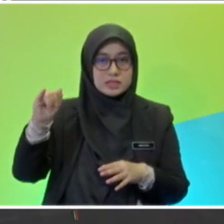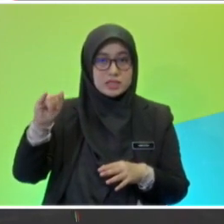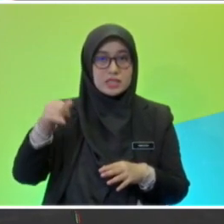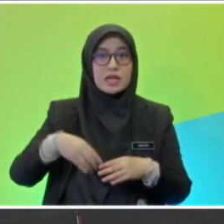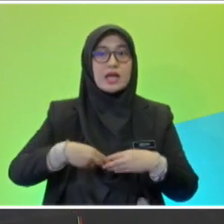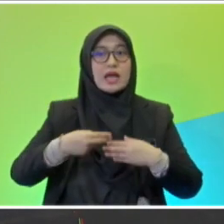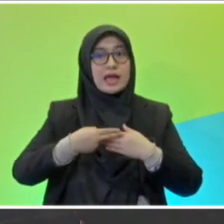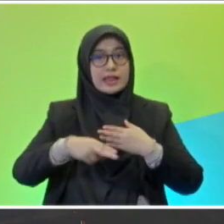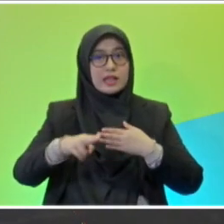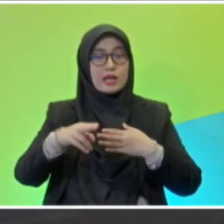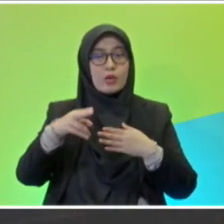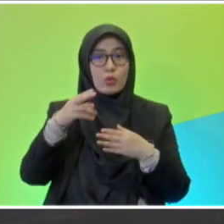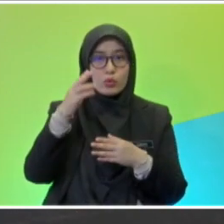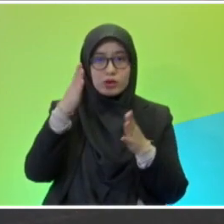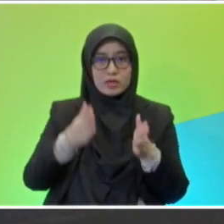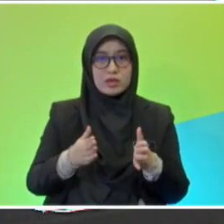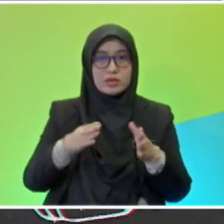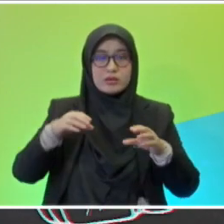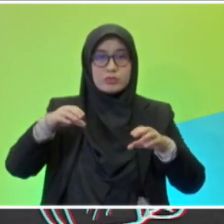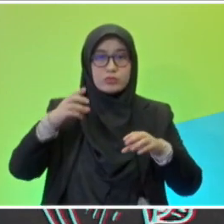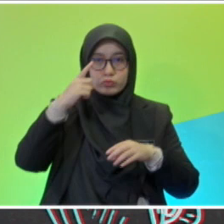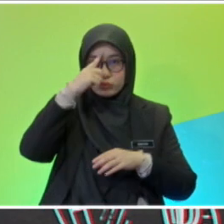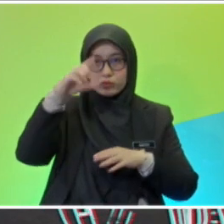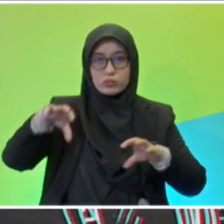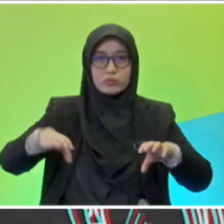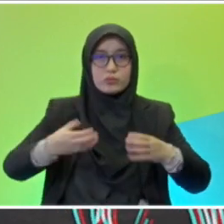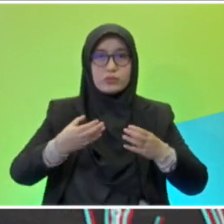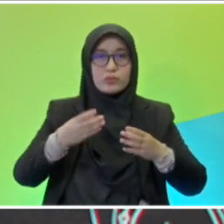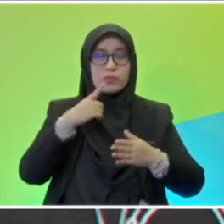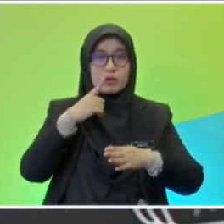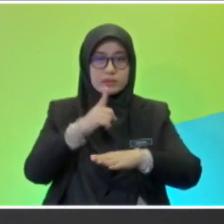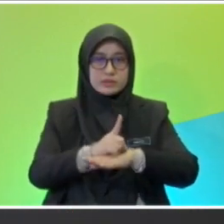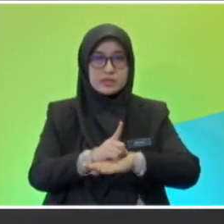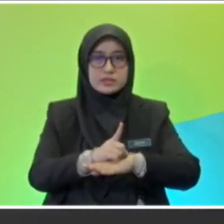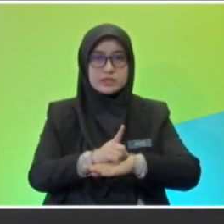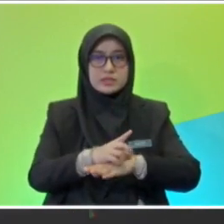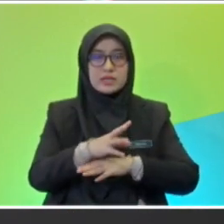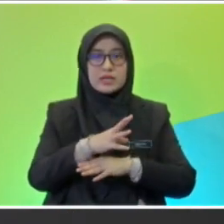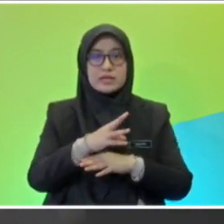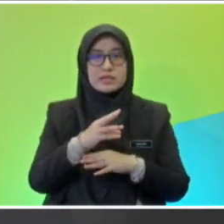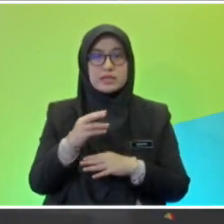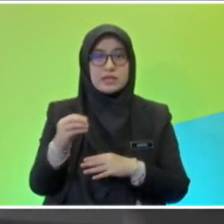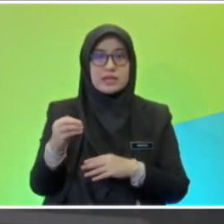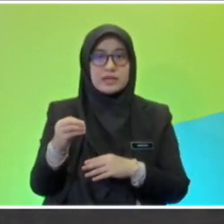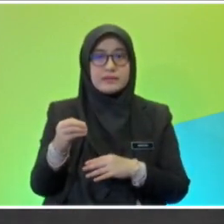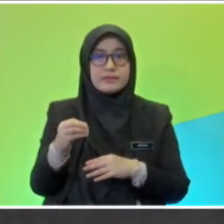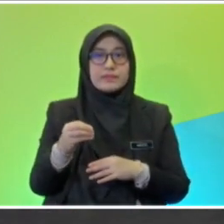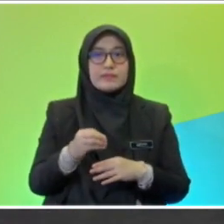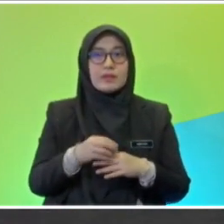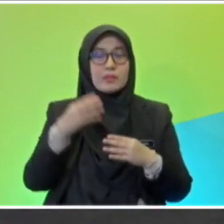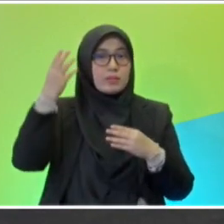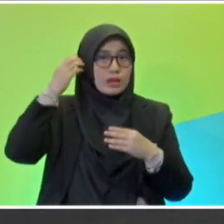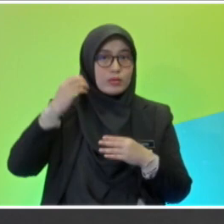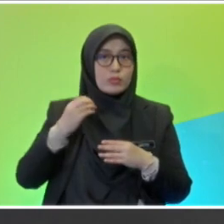mewakili penduduk menentang pihak kerajaan yang diwakili oleh renju hutan kegagalan pihak perguruan pencari